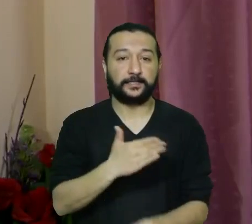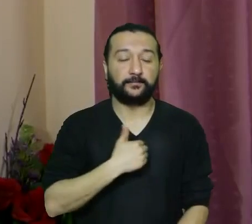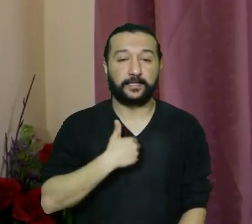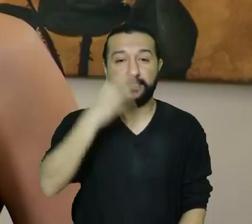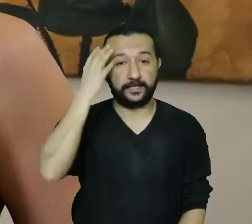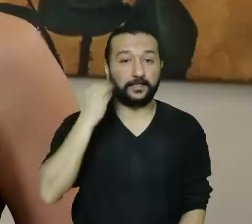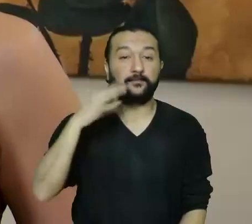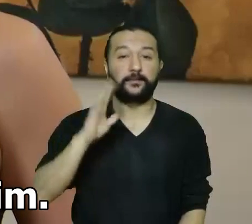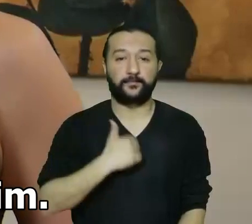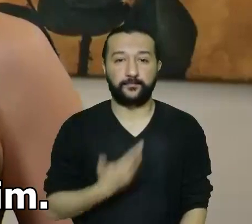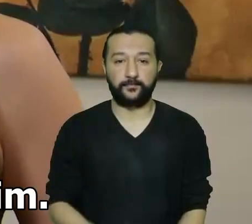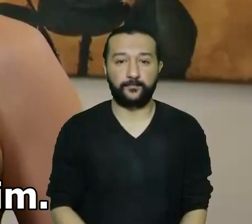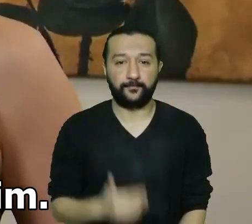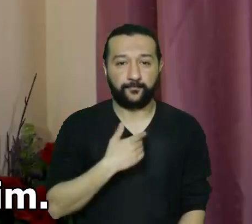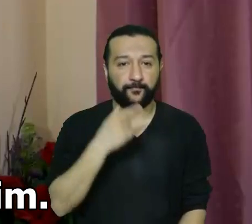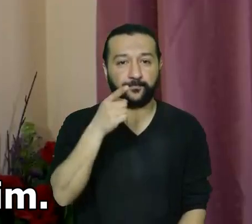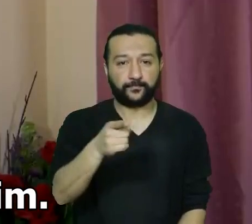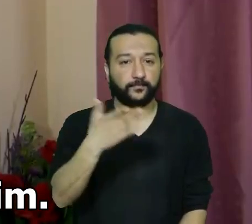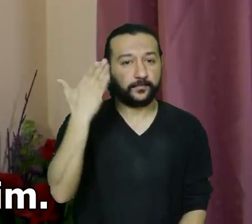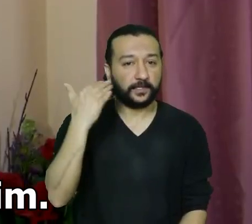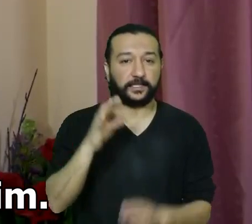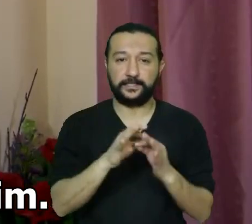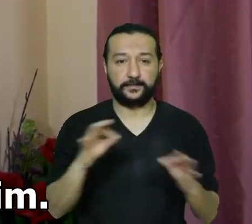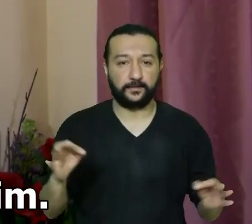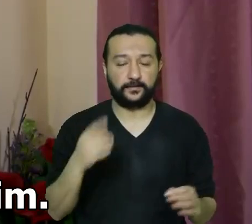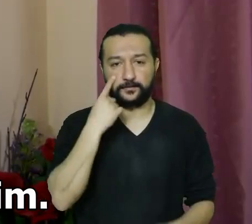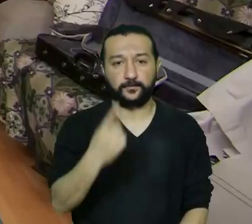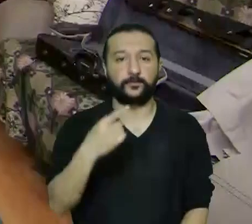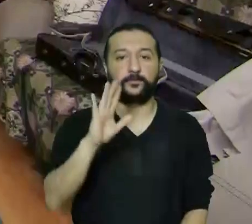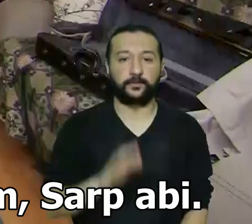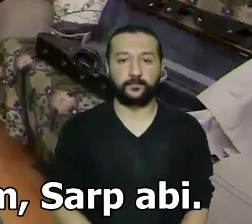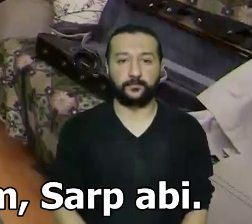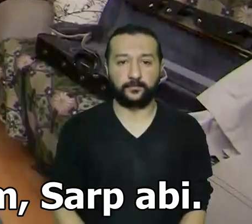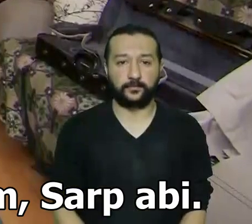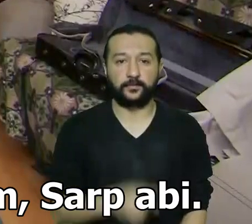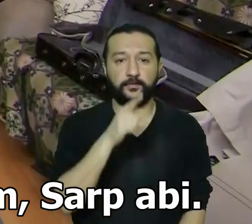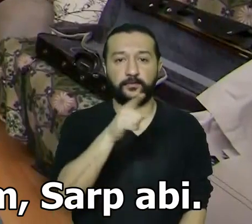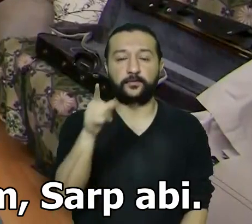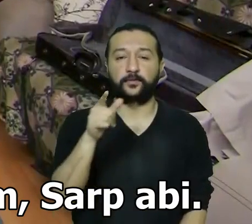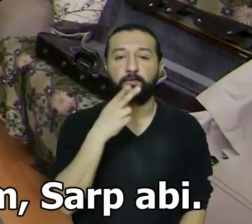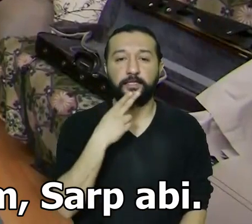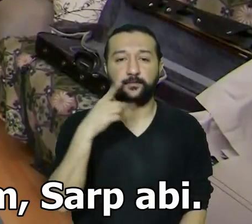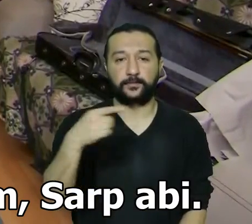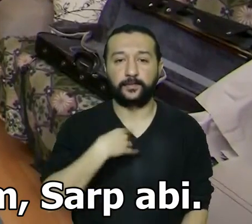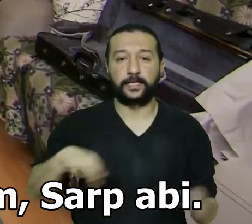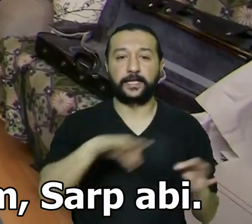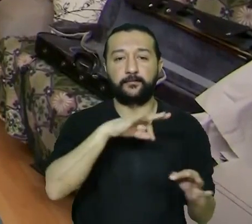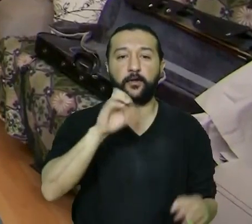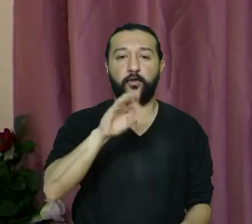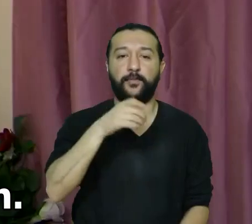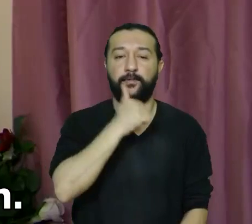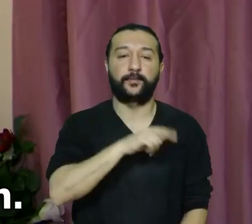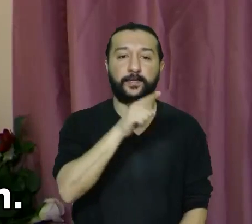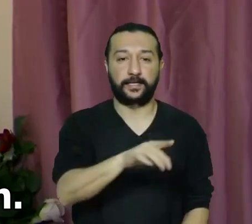anlamadım. Ben sizi daha önce görmedim. Suhan'ı, benim keman öğretmenim Sarp